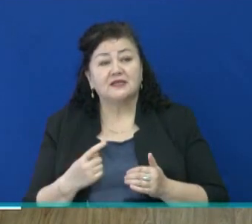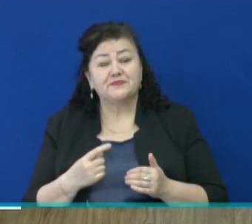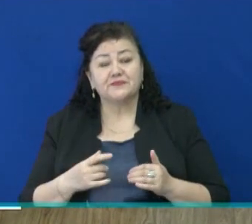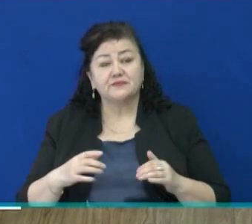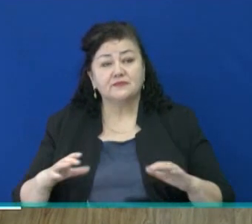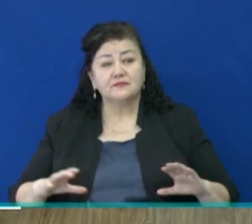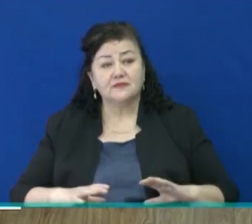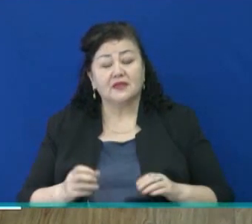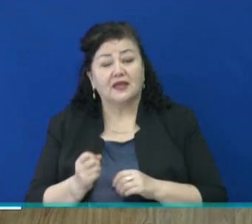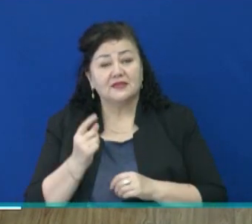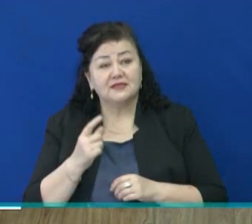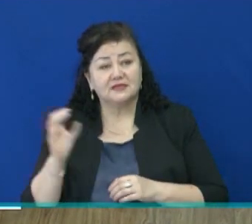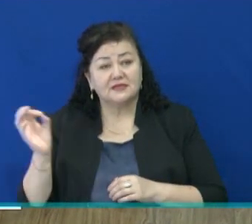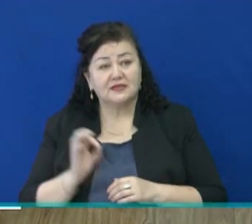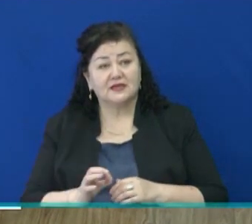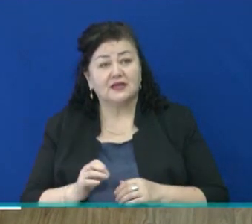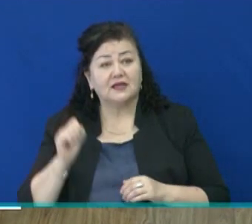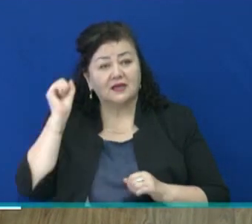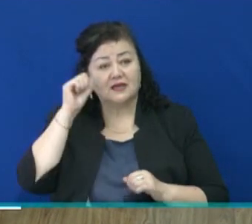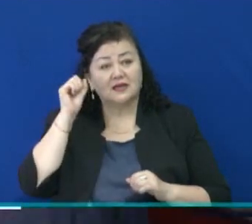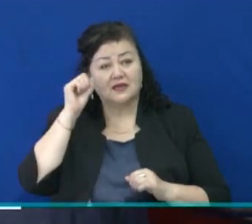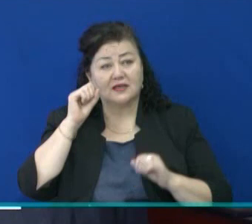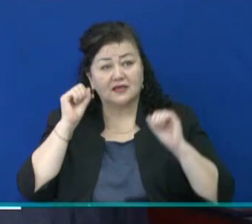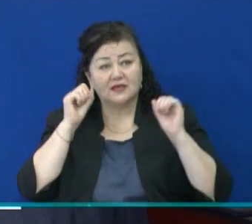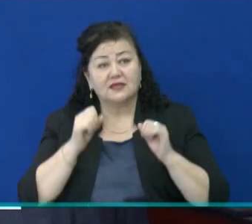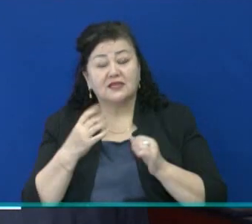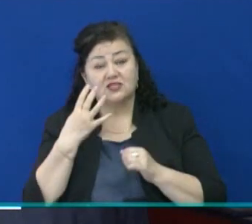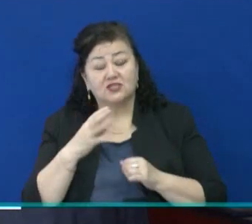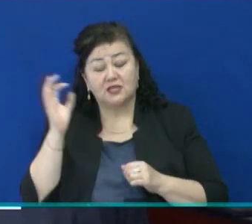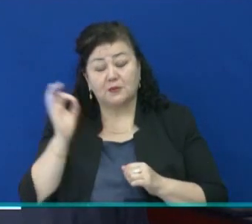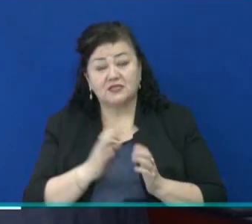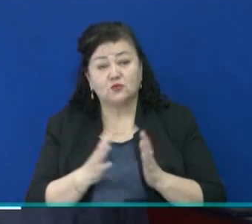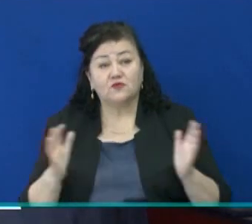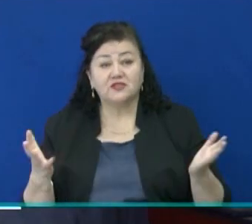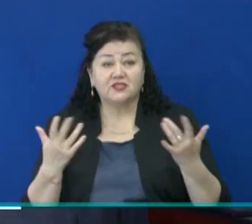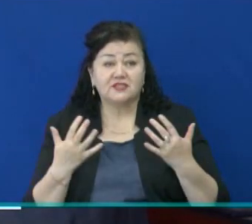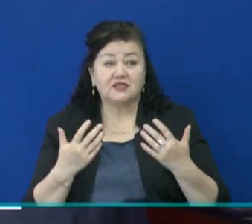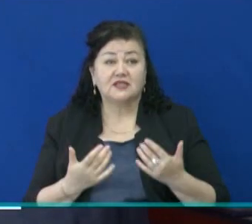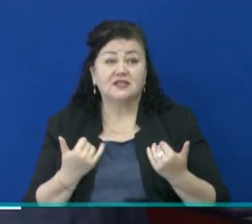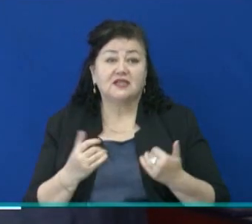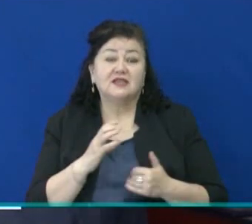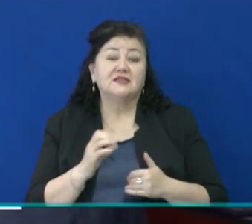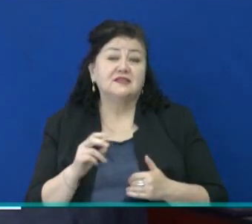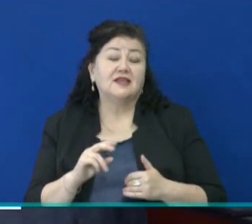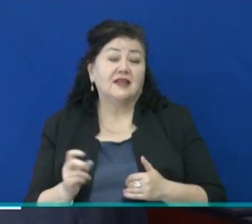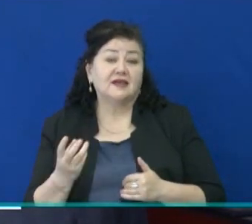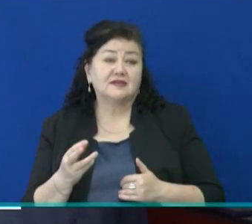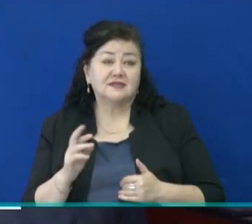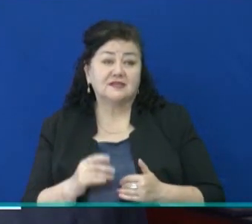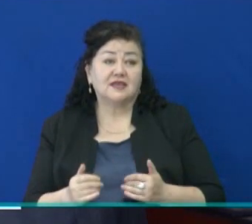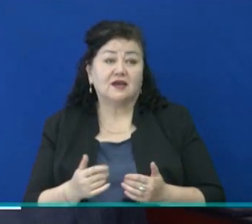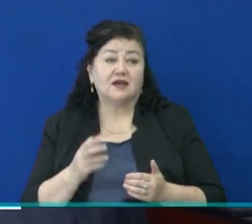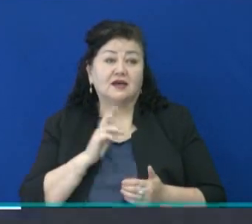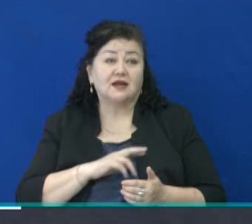жылқылар 11%-ға, ал қойлар мен ешкі 4%-ға өскен. Қазіргі уақытта облыста селекциялық және асылдандыру жұмыстарын